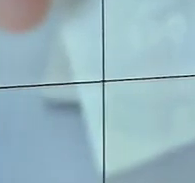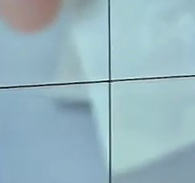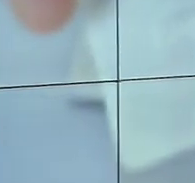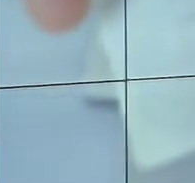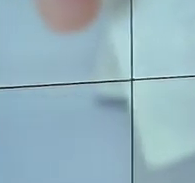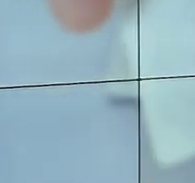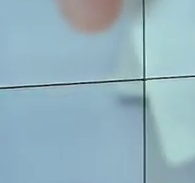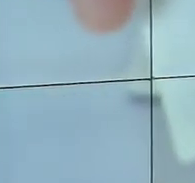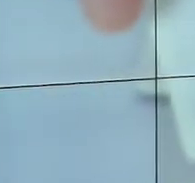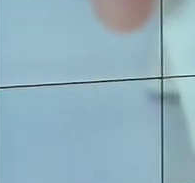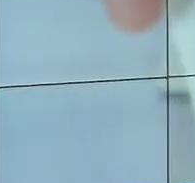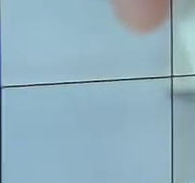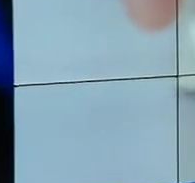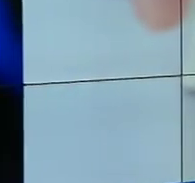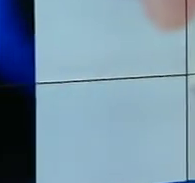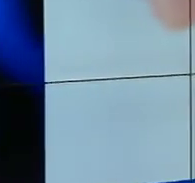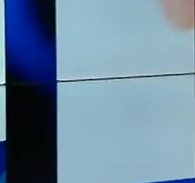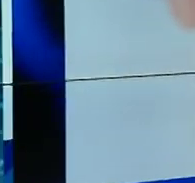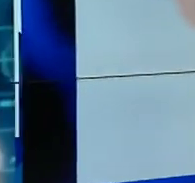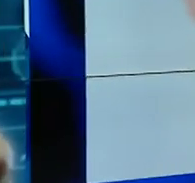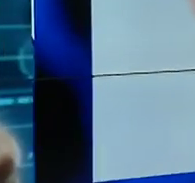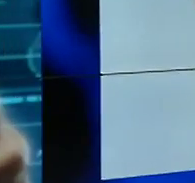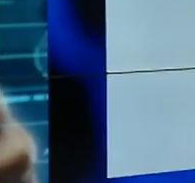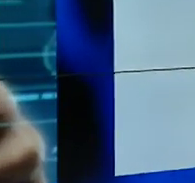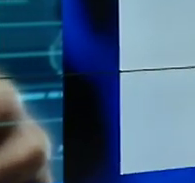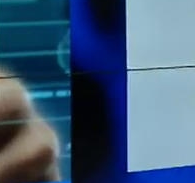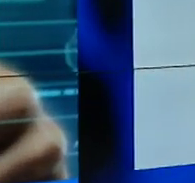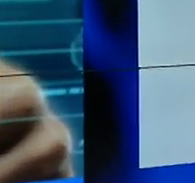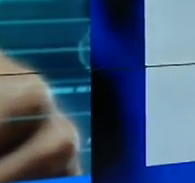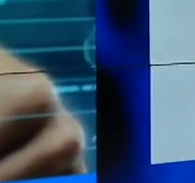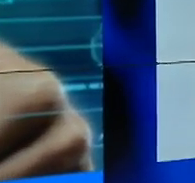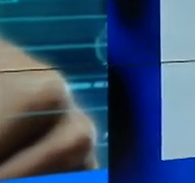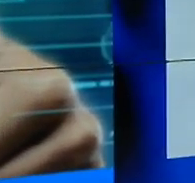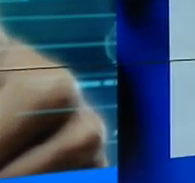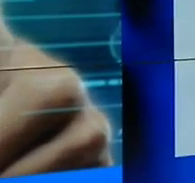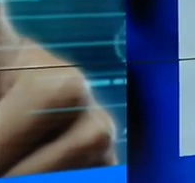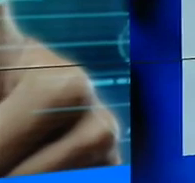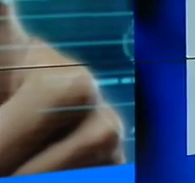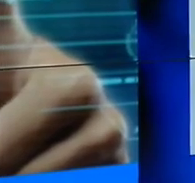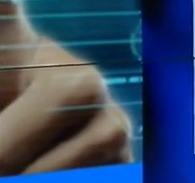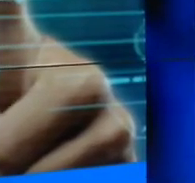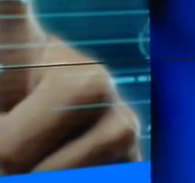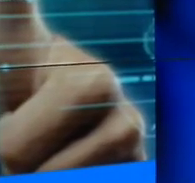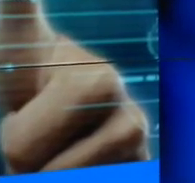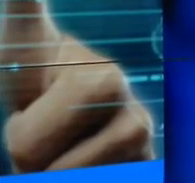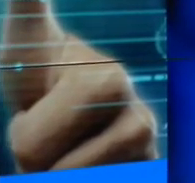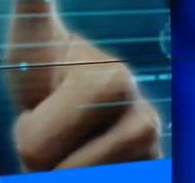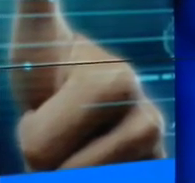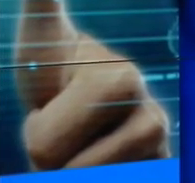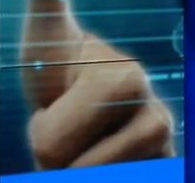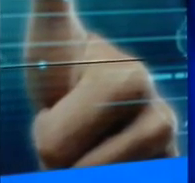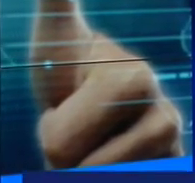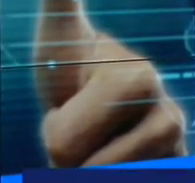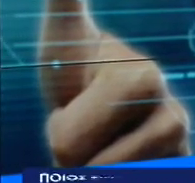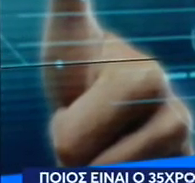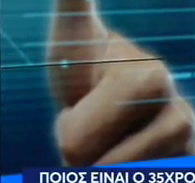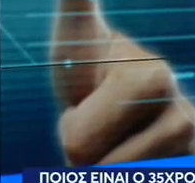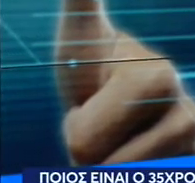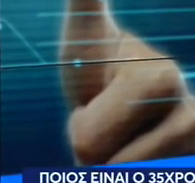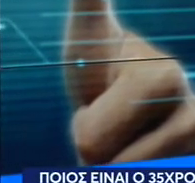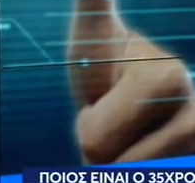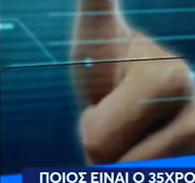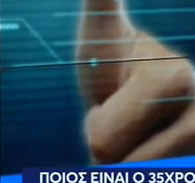να βρούμε πράγματα που μας χωρίζουν χωρίς να υπάρχουν. Έχουμε πολλά να μας χωρίζουν και μπορούμε να τα. Κάθε μέρα να τα